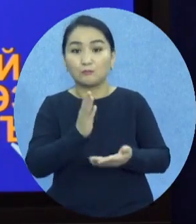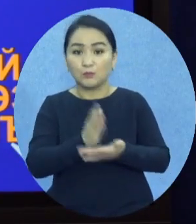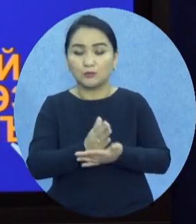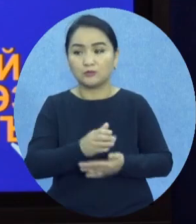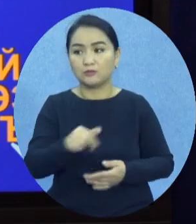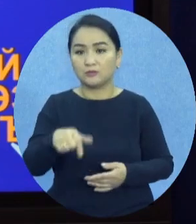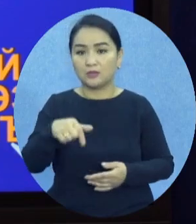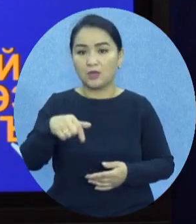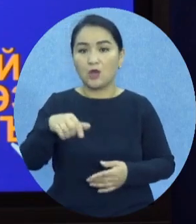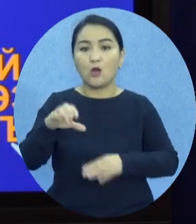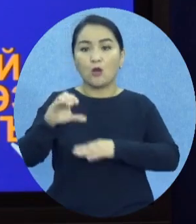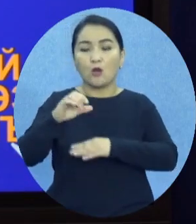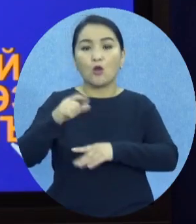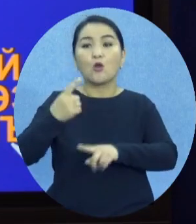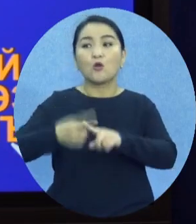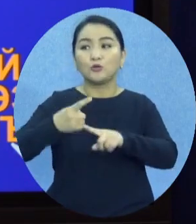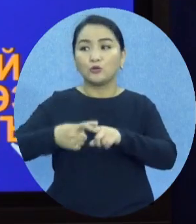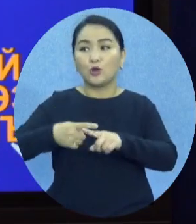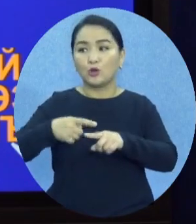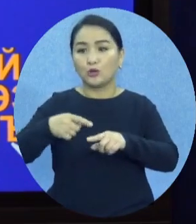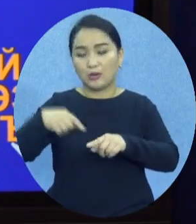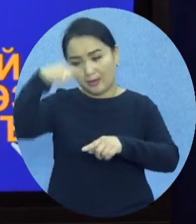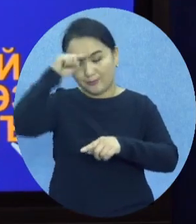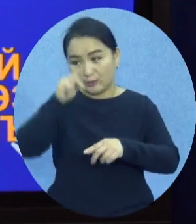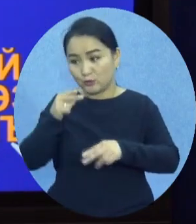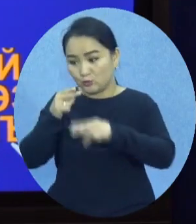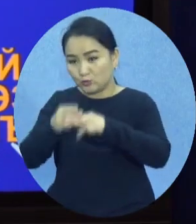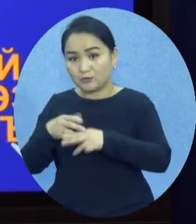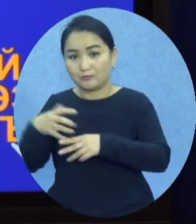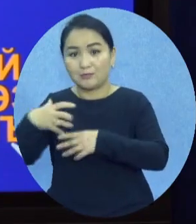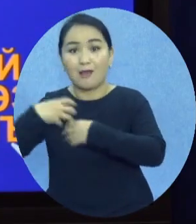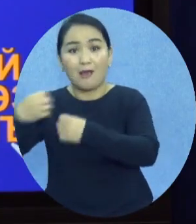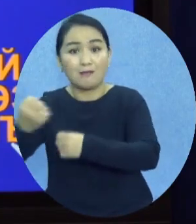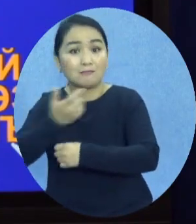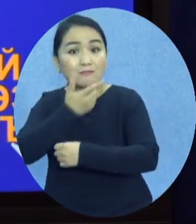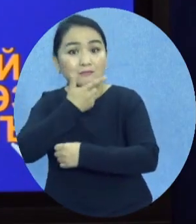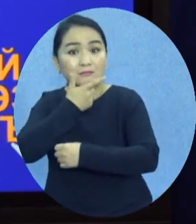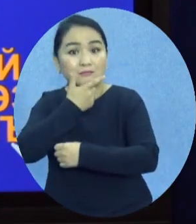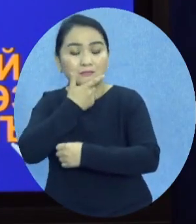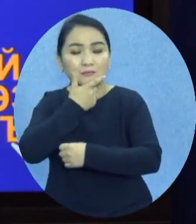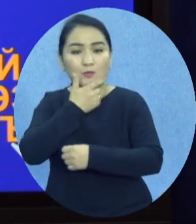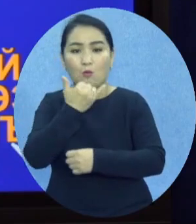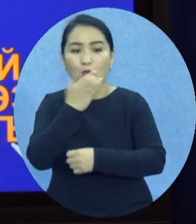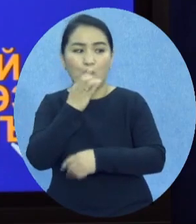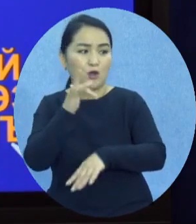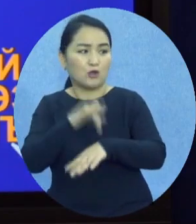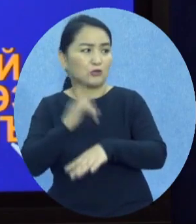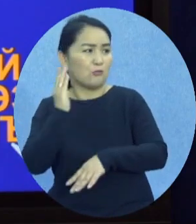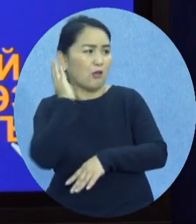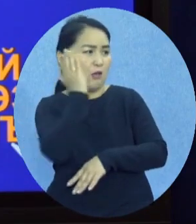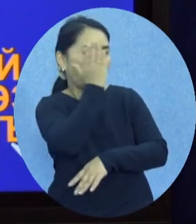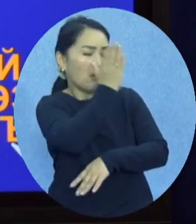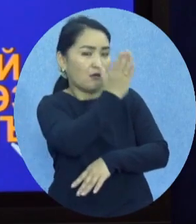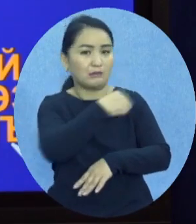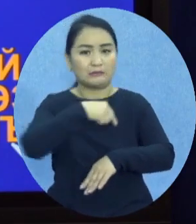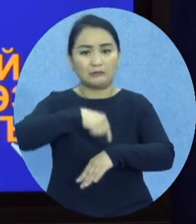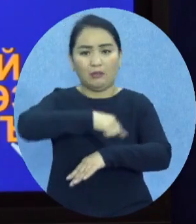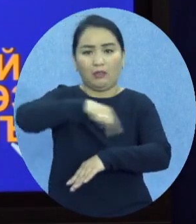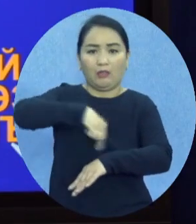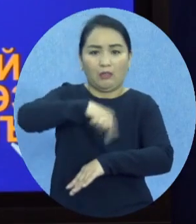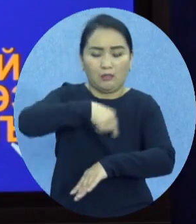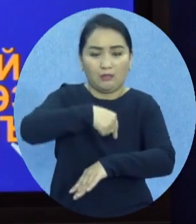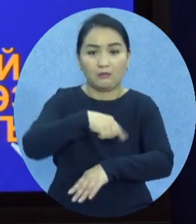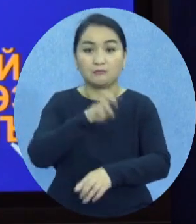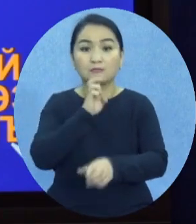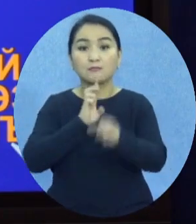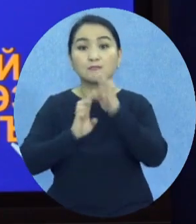авахд хүндрэл үүсч болзошгүй. Буцаж Улаанбаатар хот руугаа ирж эрүүл мэндийн тусламж үйлчлэг авахд цаг алдаж болзошгүй. Ийм эрсдлүүд байж болох юм.